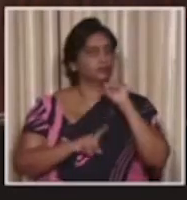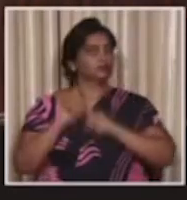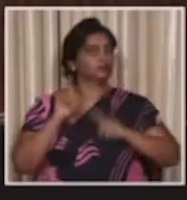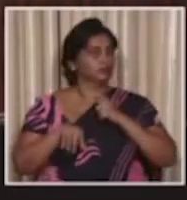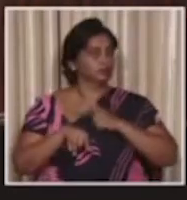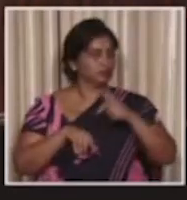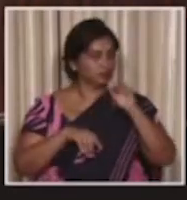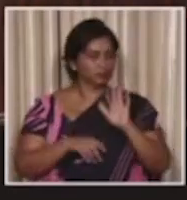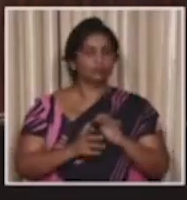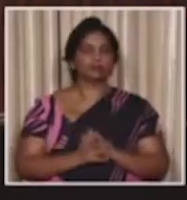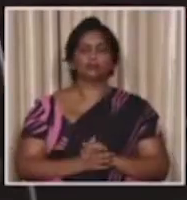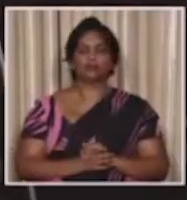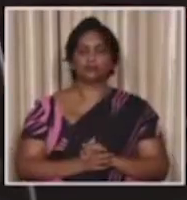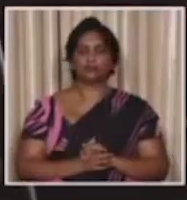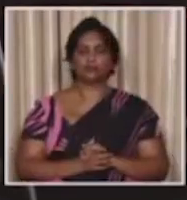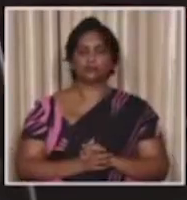කරන මොහොතේ